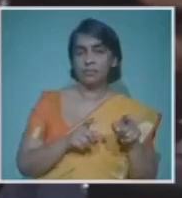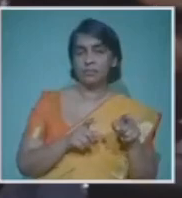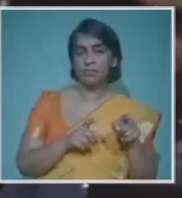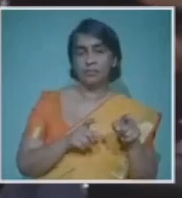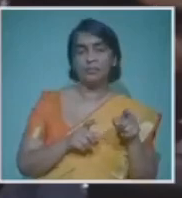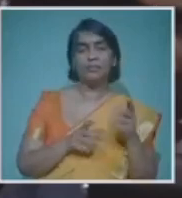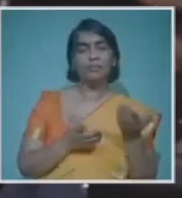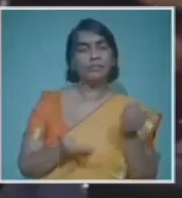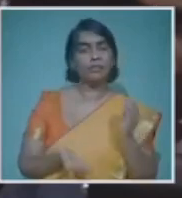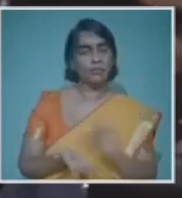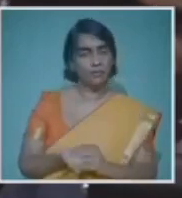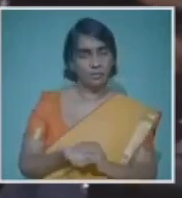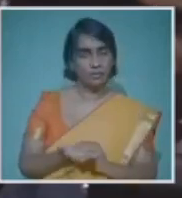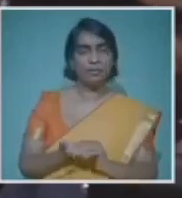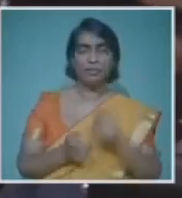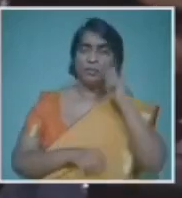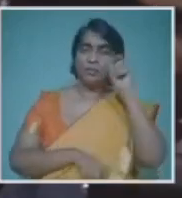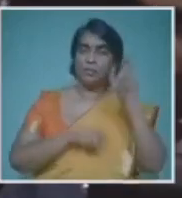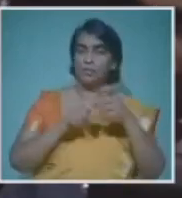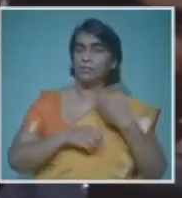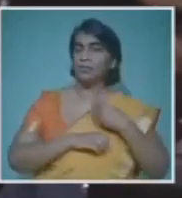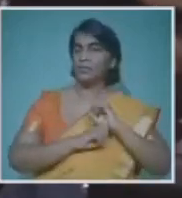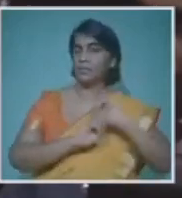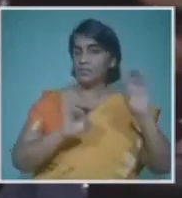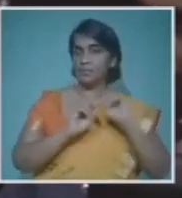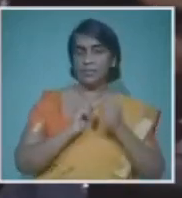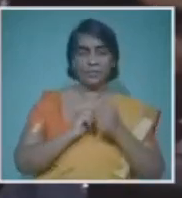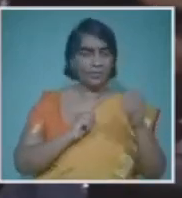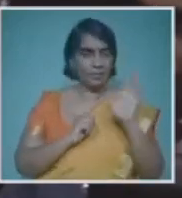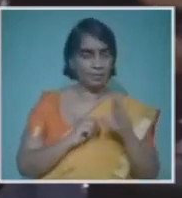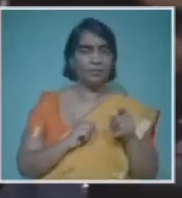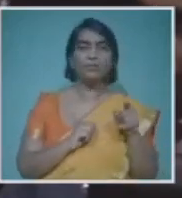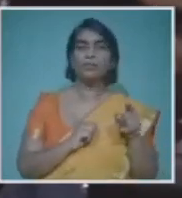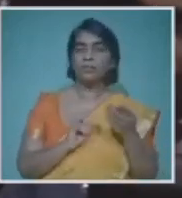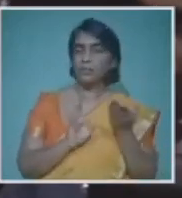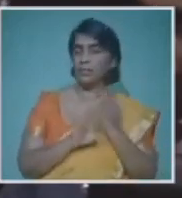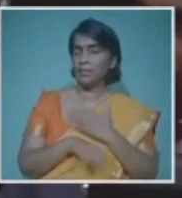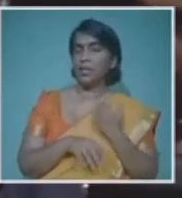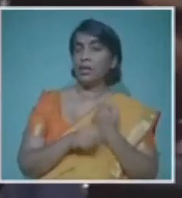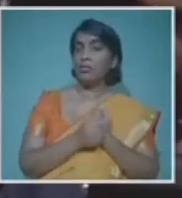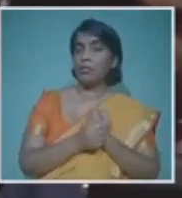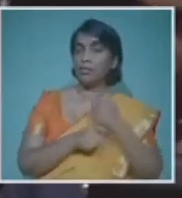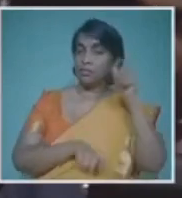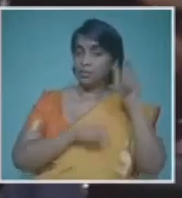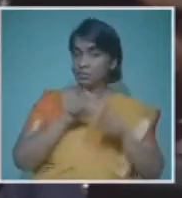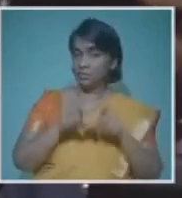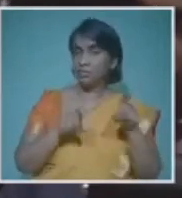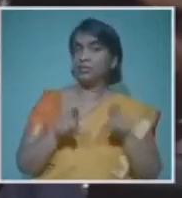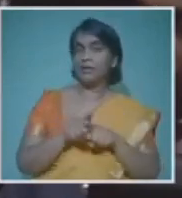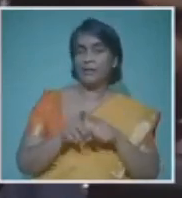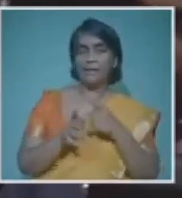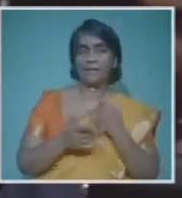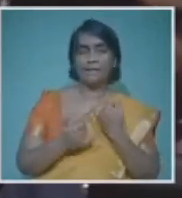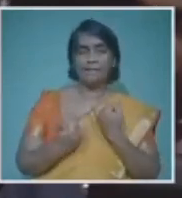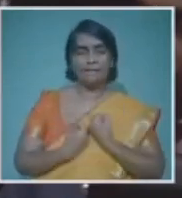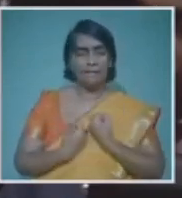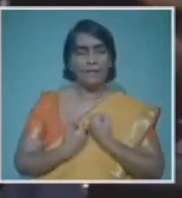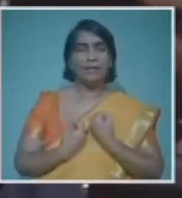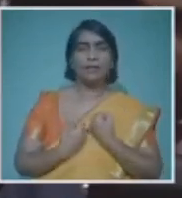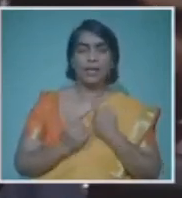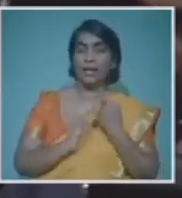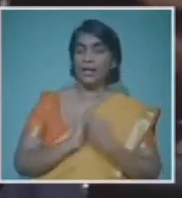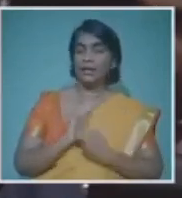මේවා නැවතත් ජනතාව අතරට යවන තත්ත්වයක් තිබුණා. පහුගිය කාලේ පොලිස් නිලධාරීන් පවා මේ වැරදි කරලා